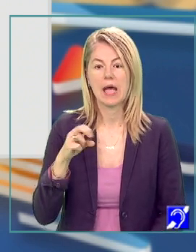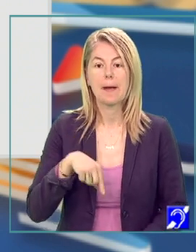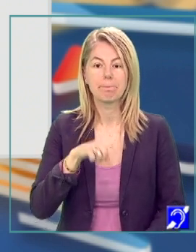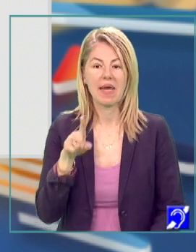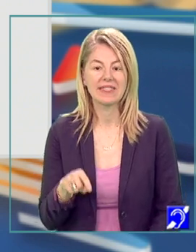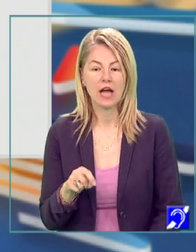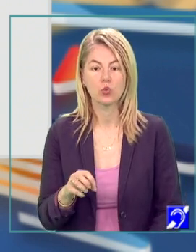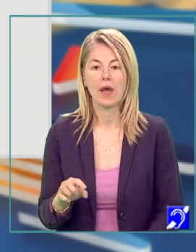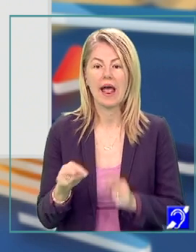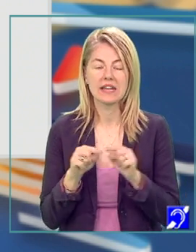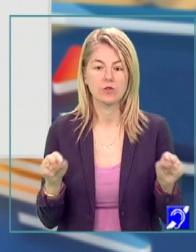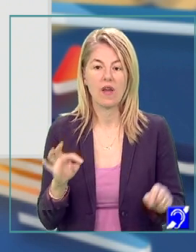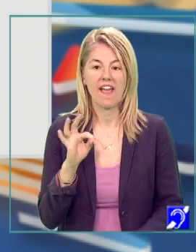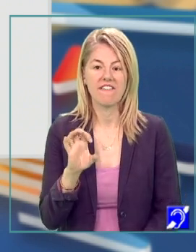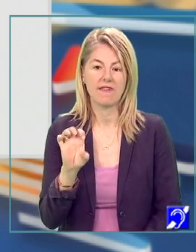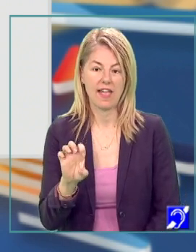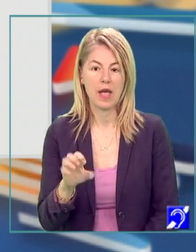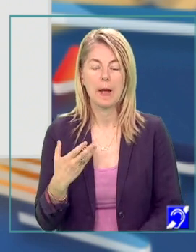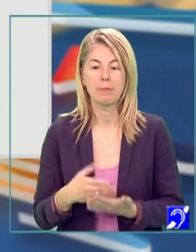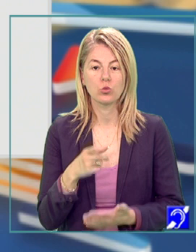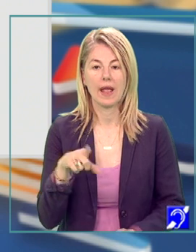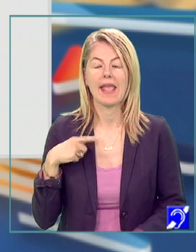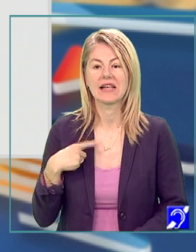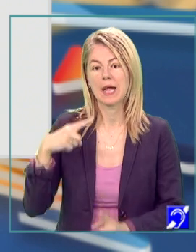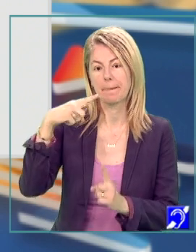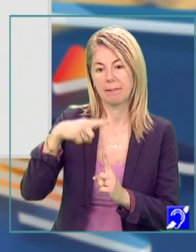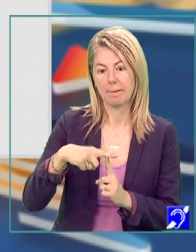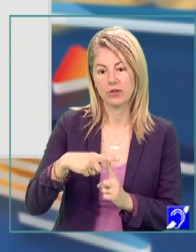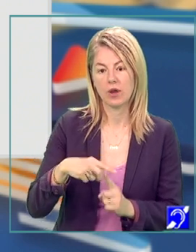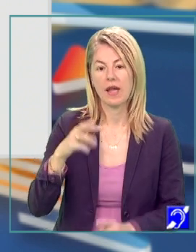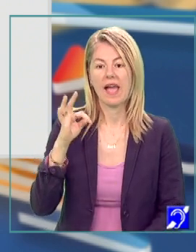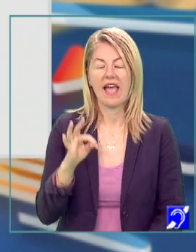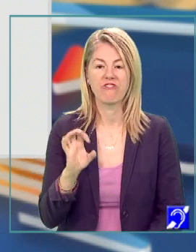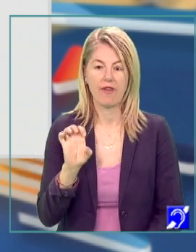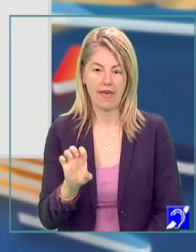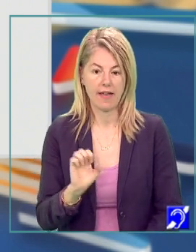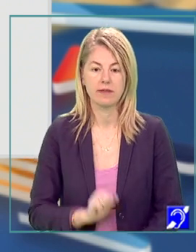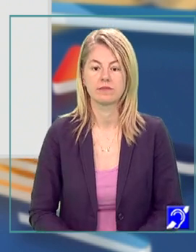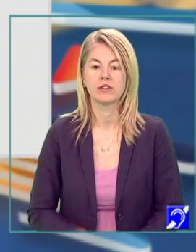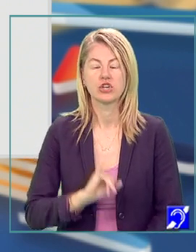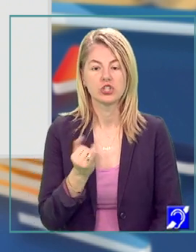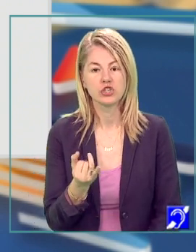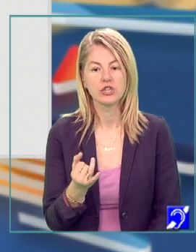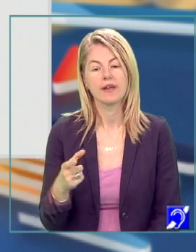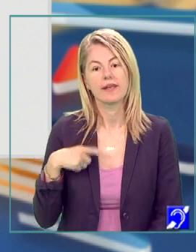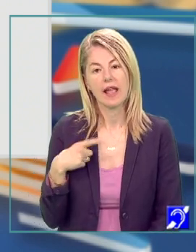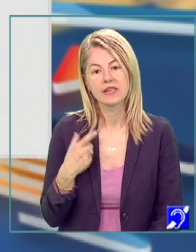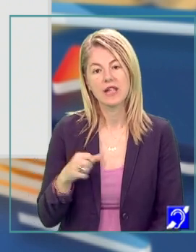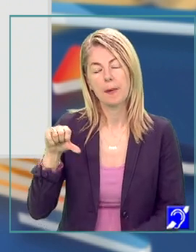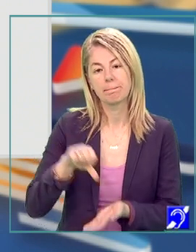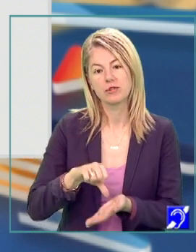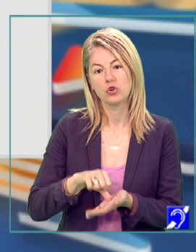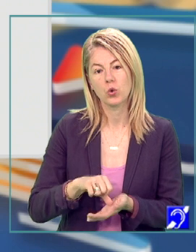mediatoarea segmentului FE, pentru că ea este perpendiculară pe FE și conține